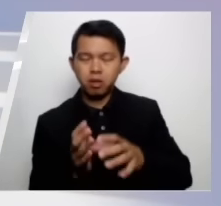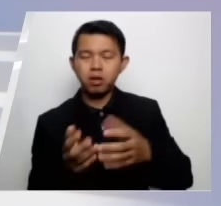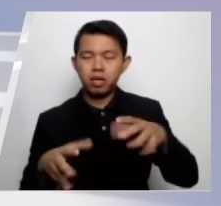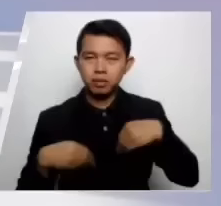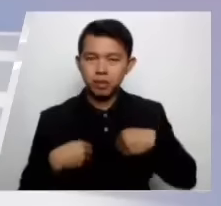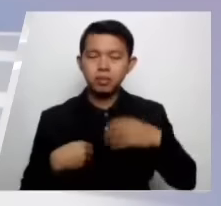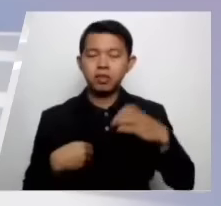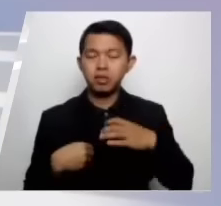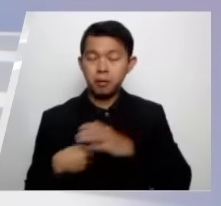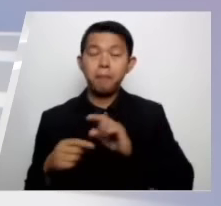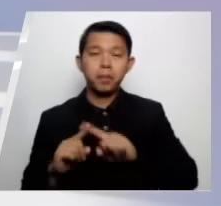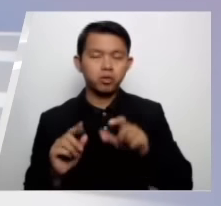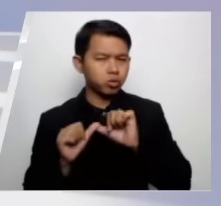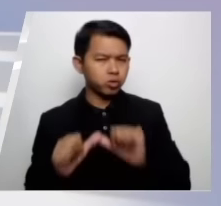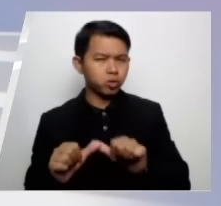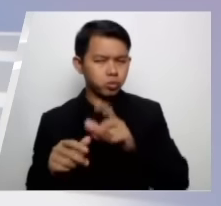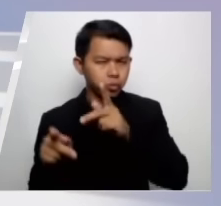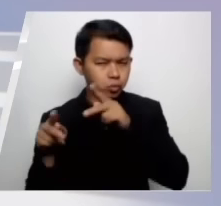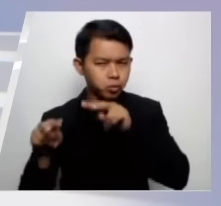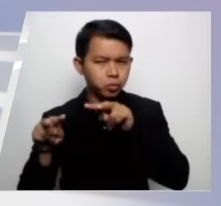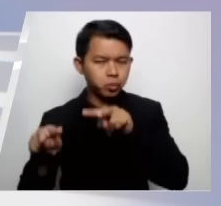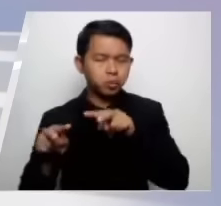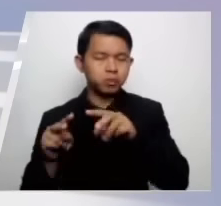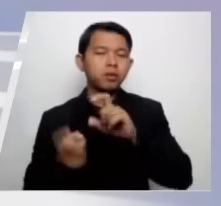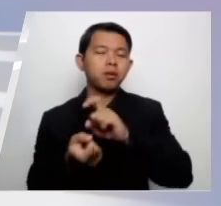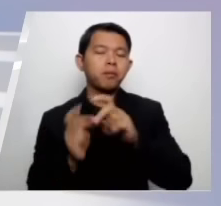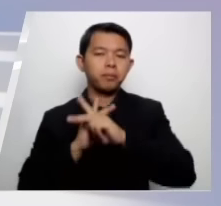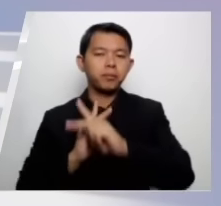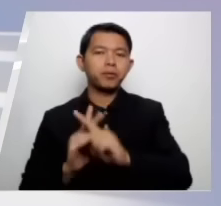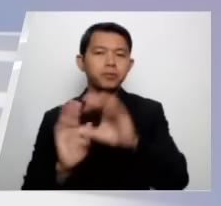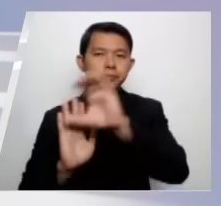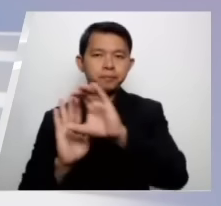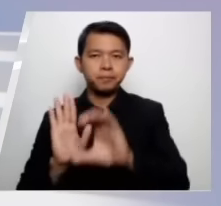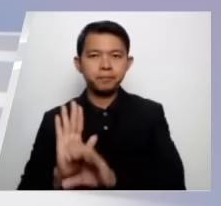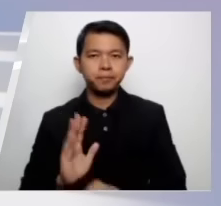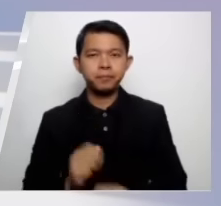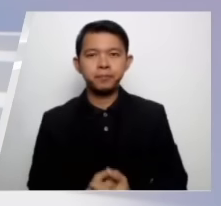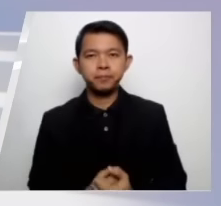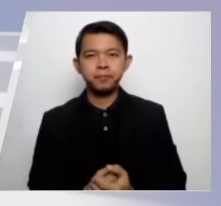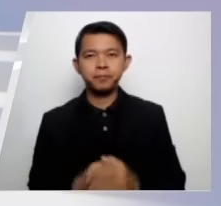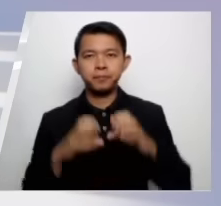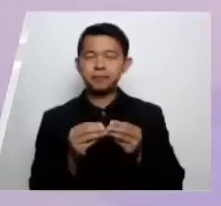anila ang konstitusyon. Para sa GMA Integrated News, Mav Gonzalez ang inyong saksi.